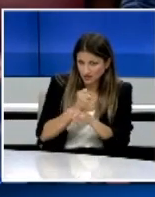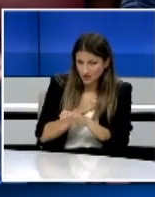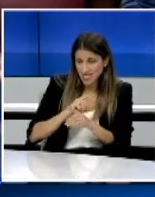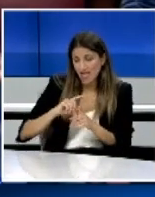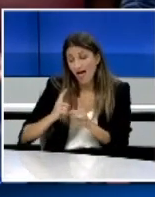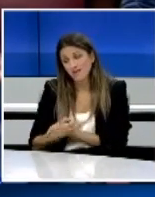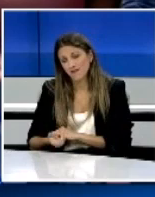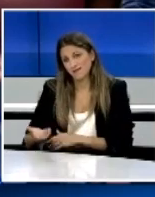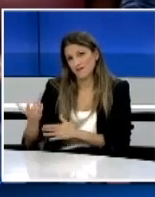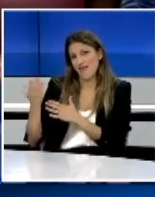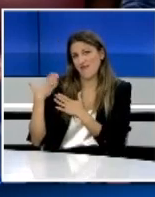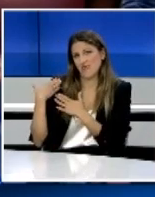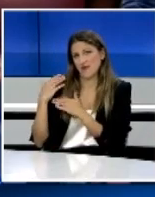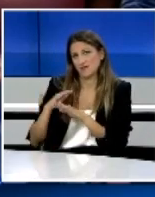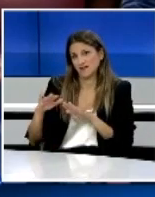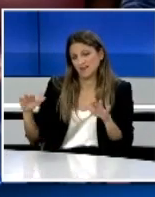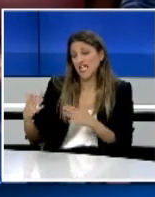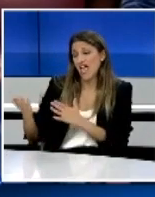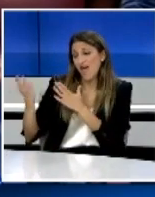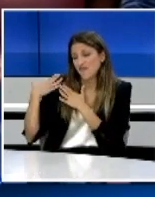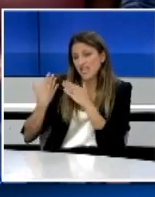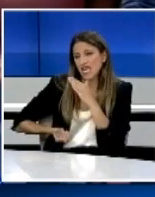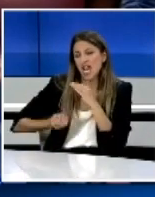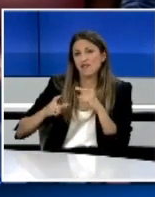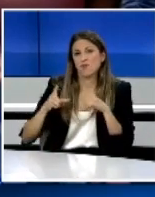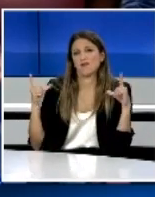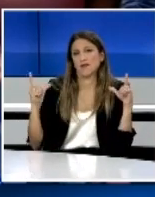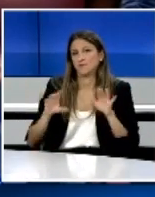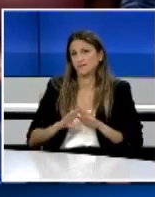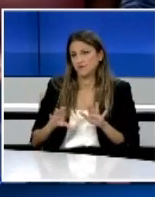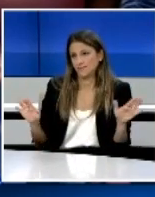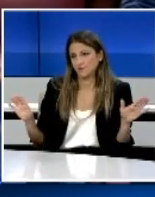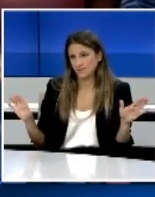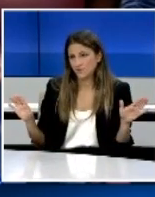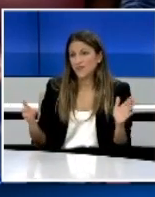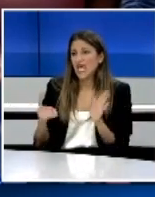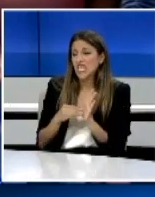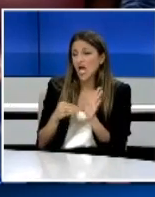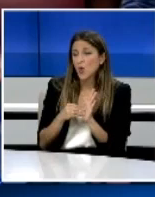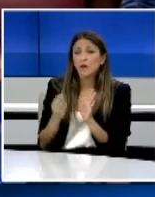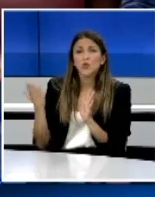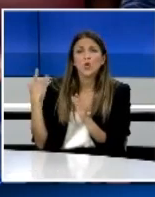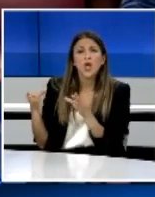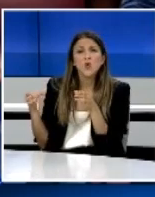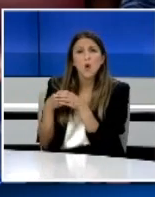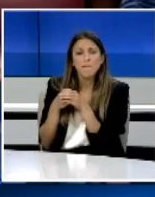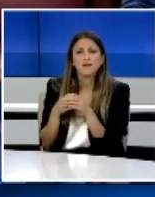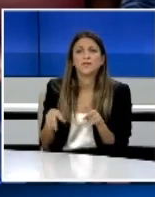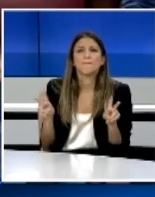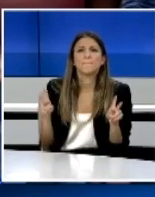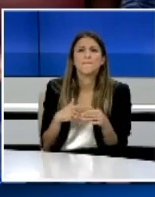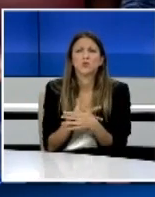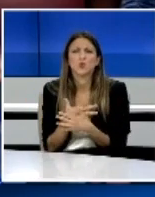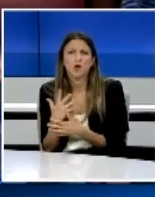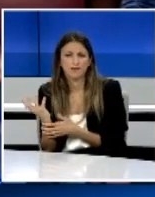είναι ευθύνες και επιλογές της παράταξής σας και του κυβερνώντος κόμματος τότε, του ΠΑΣΟΚ,